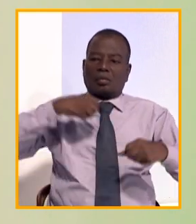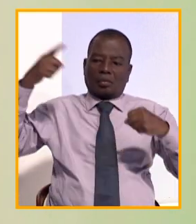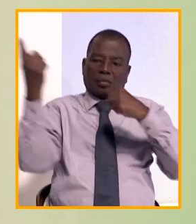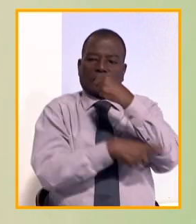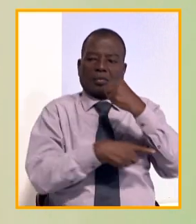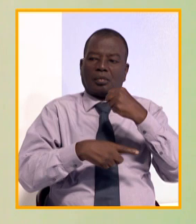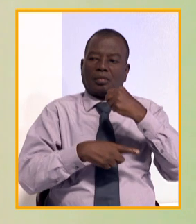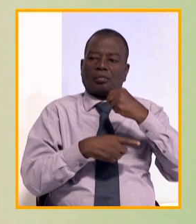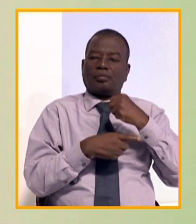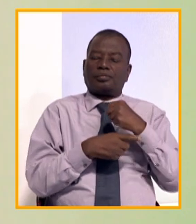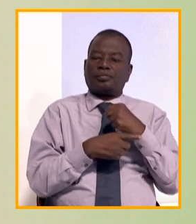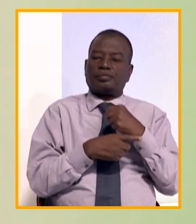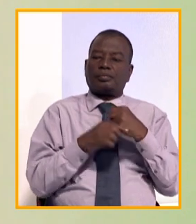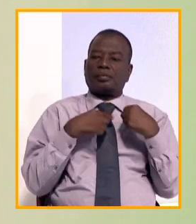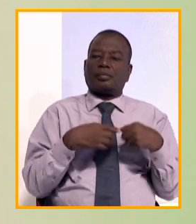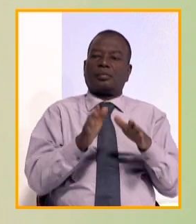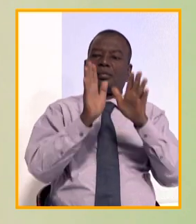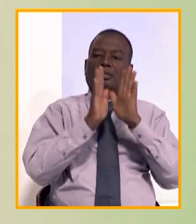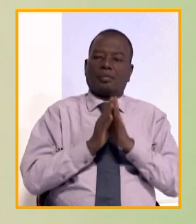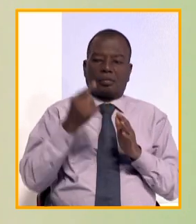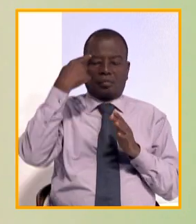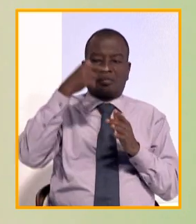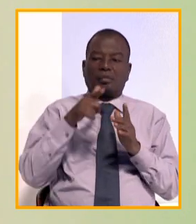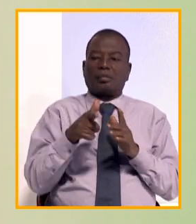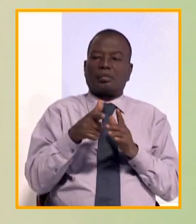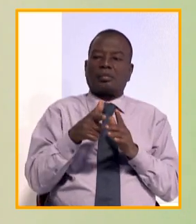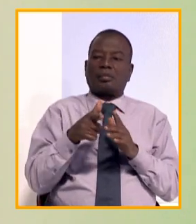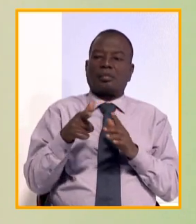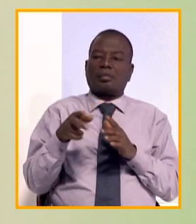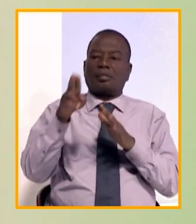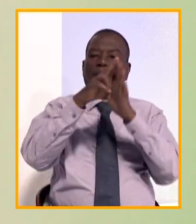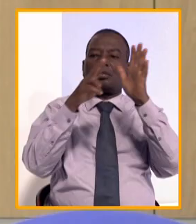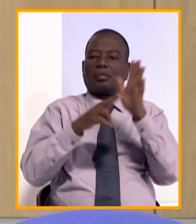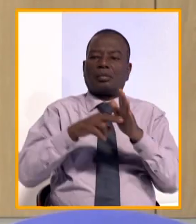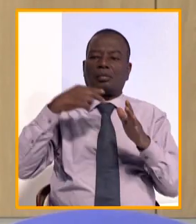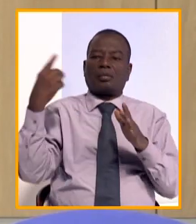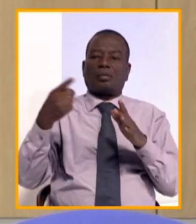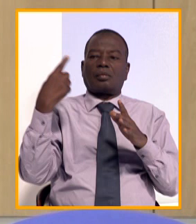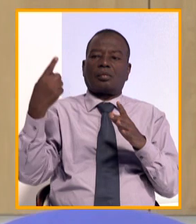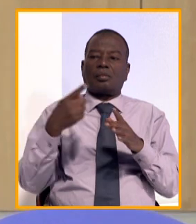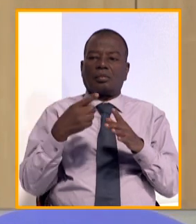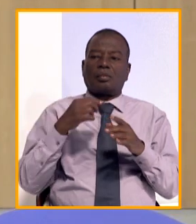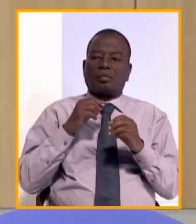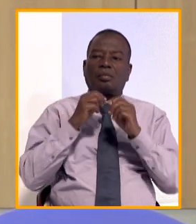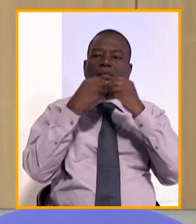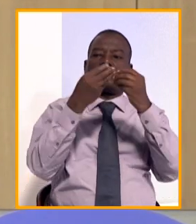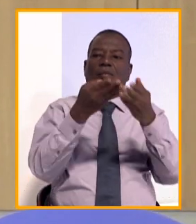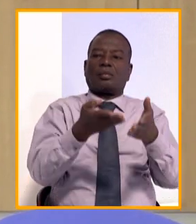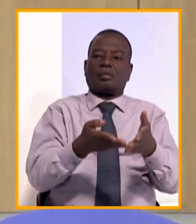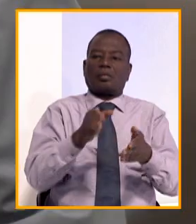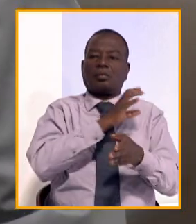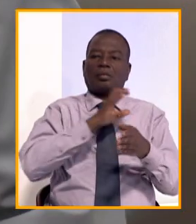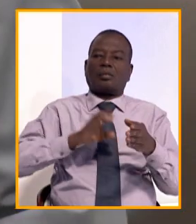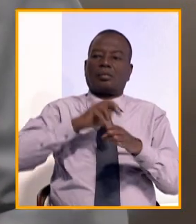répression. Il a demandé à ce titre que des rapports réguliers soient soumis au